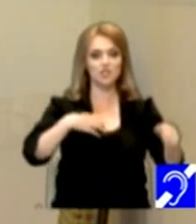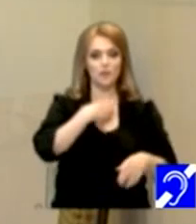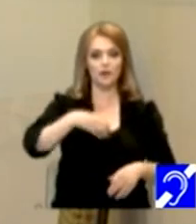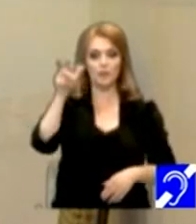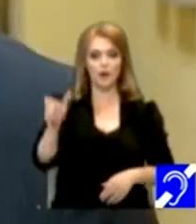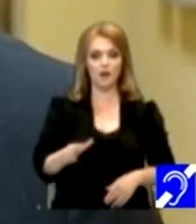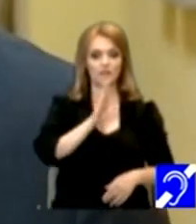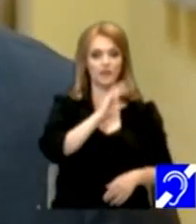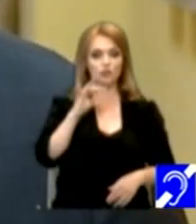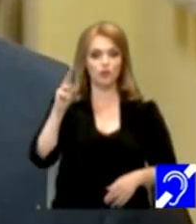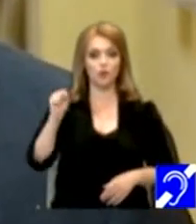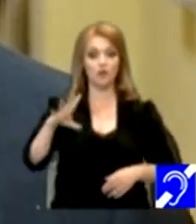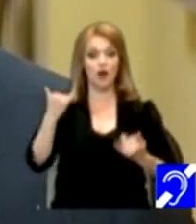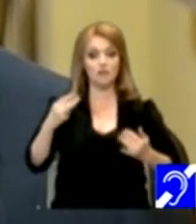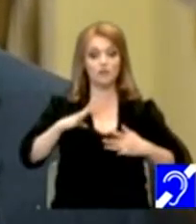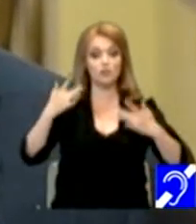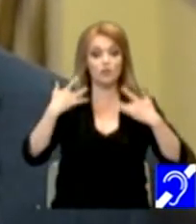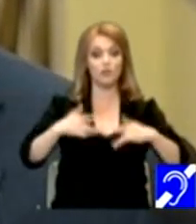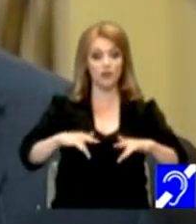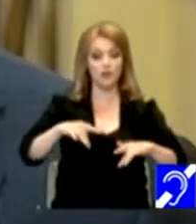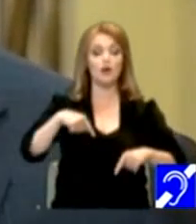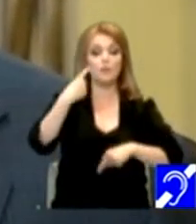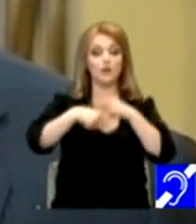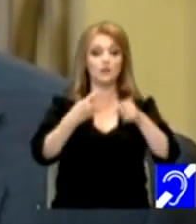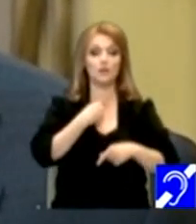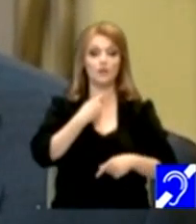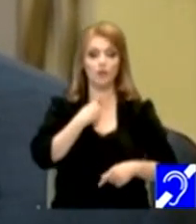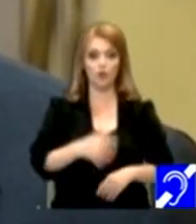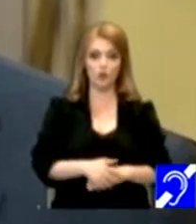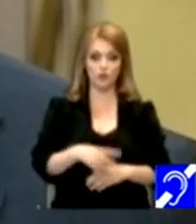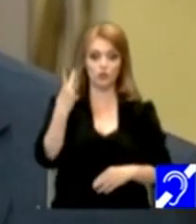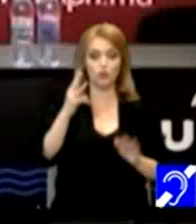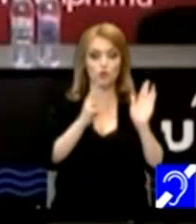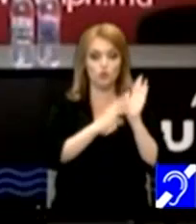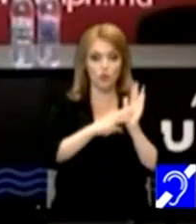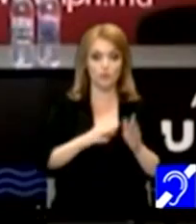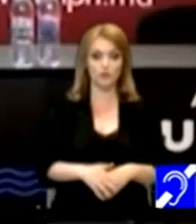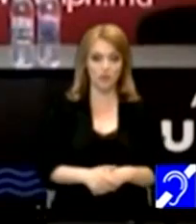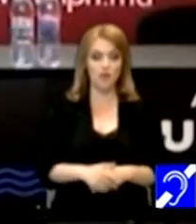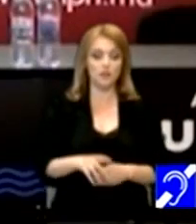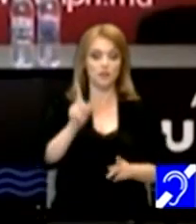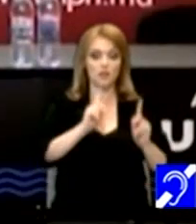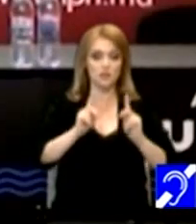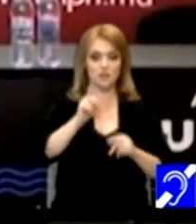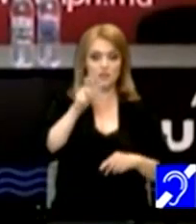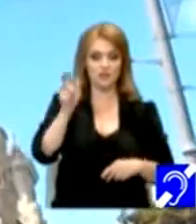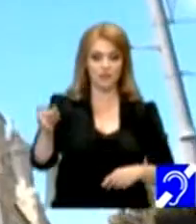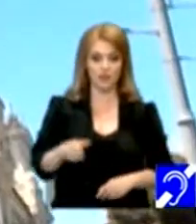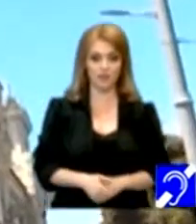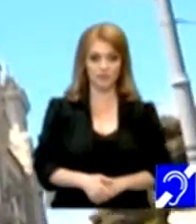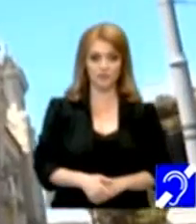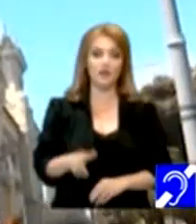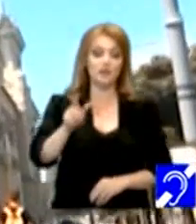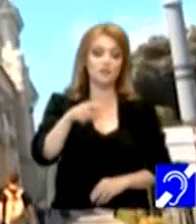Viceprimarul Victor Chironda a fost demis astăzi prin votul a 28 de consilieri municipali și recunoaște că nu s-a putut încadra în ceea